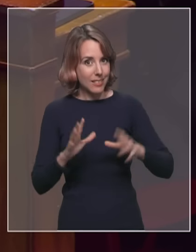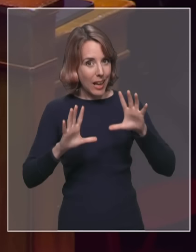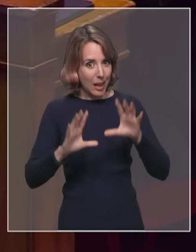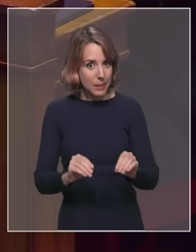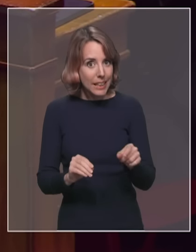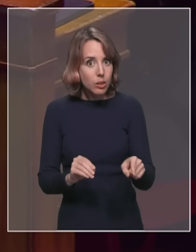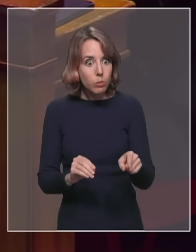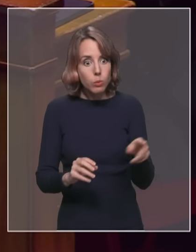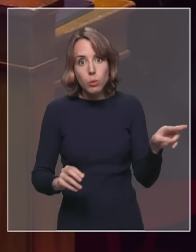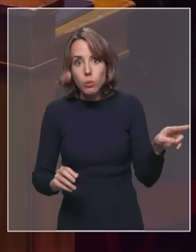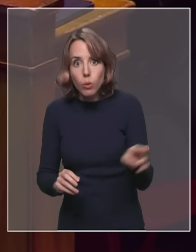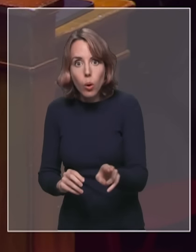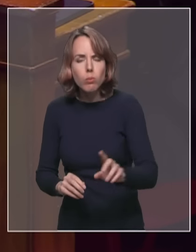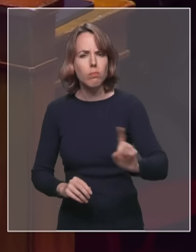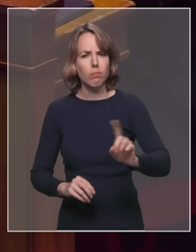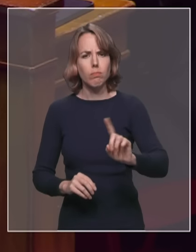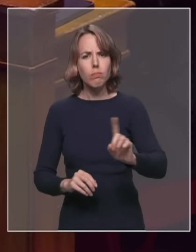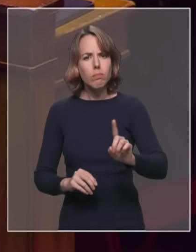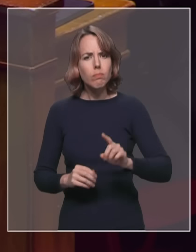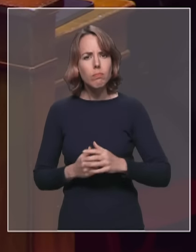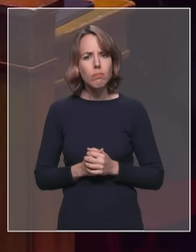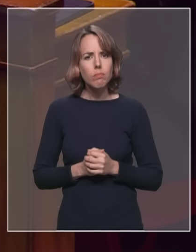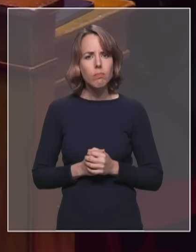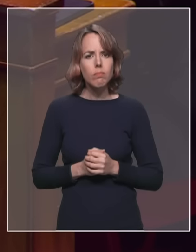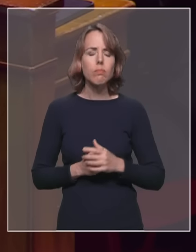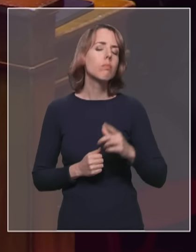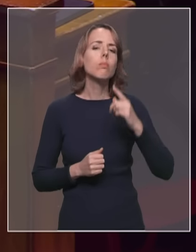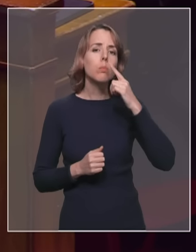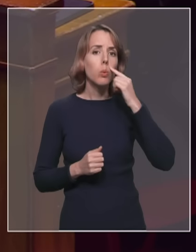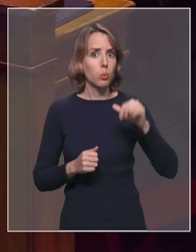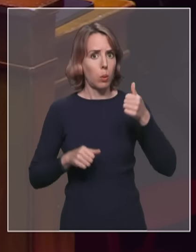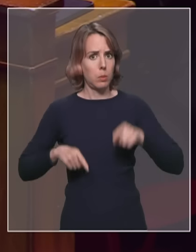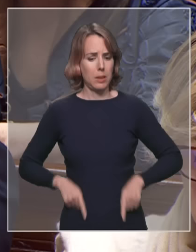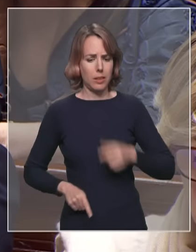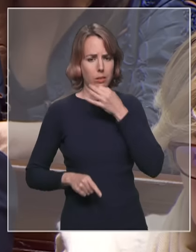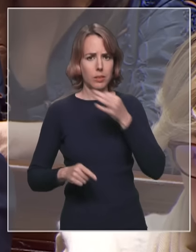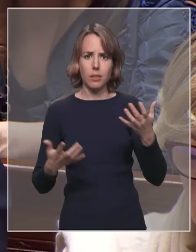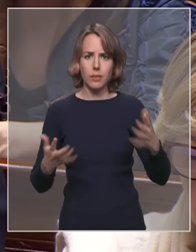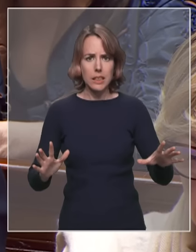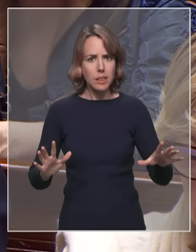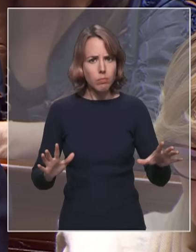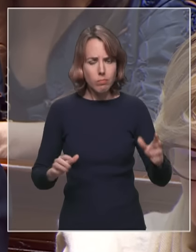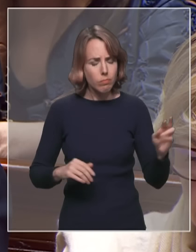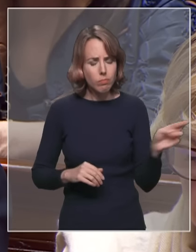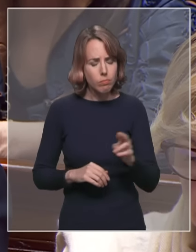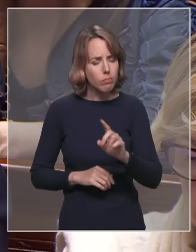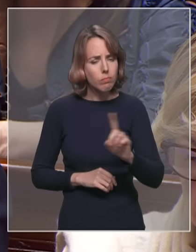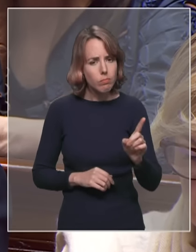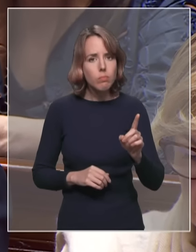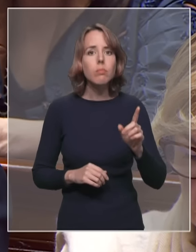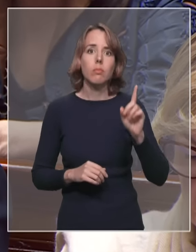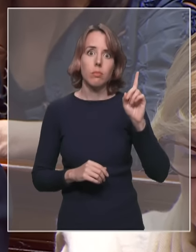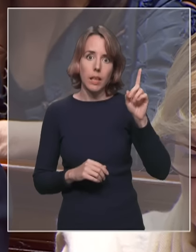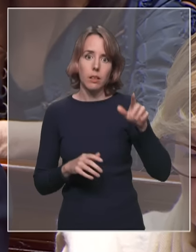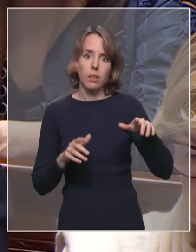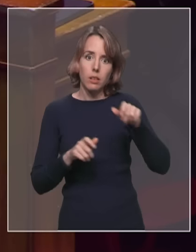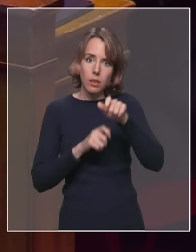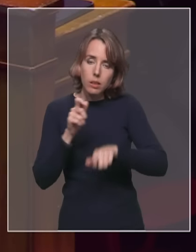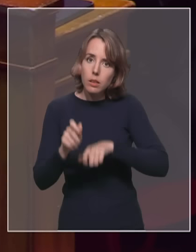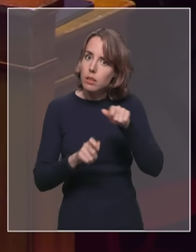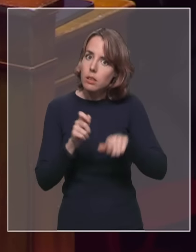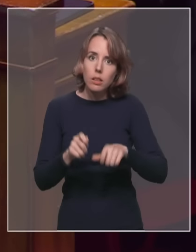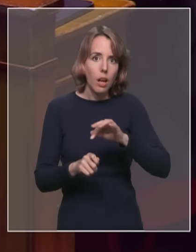n'est question de revenir sur la taxe d'habitation. Monsieur le Premier ministre l'a déjà dit, que nos concitoyens, en revanche, prennent compte de la